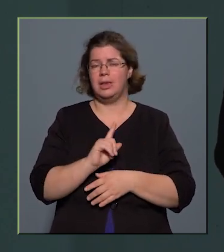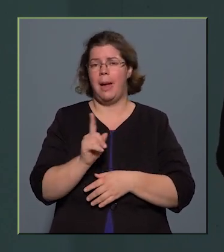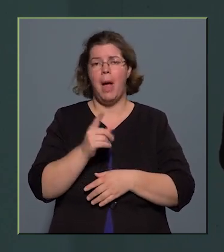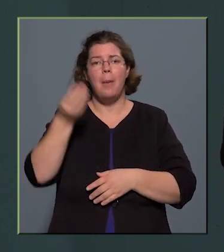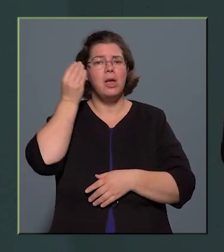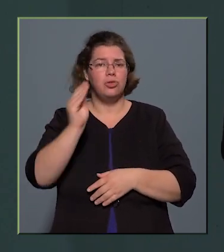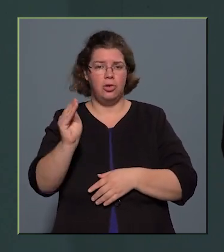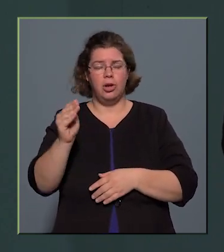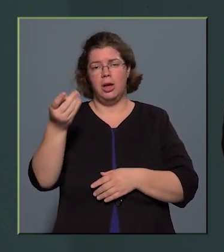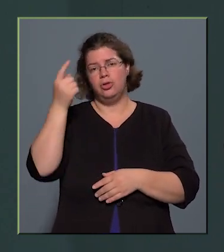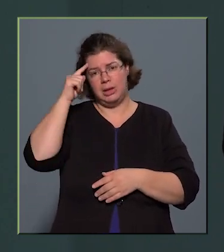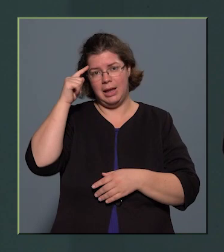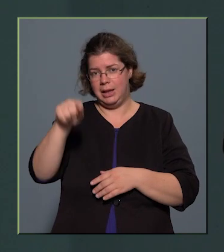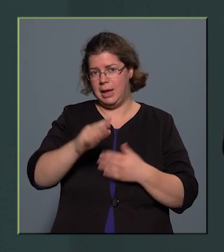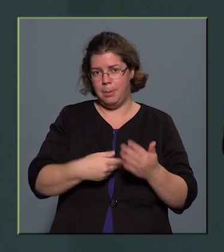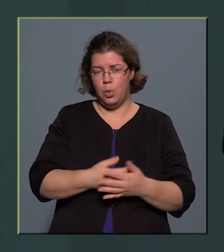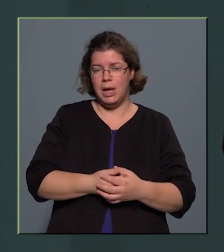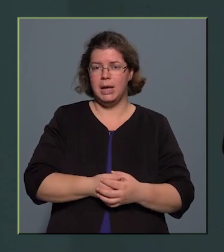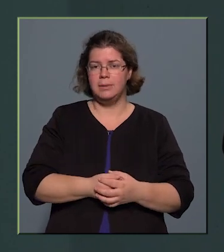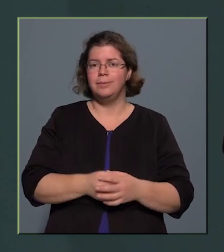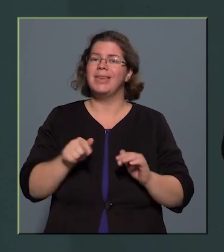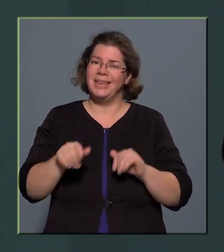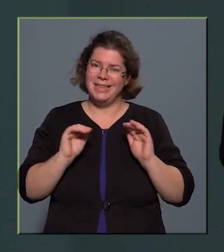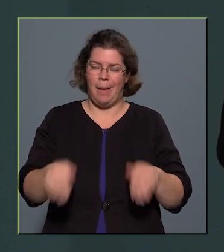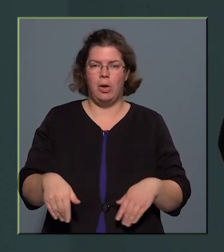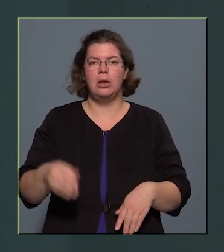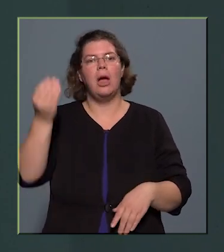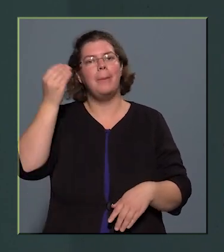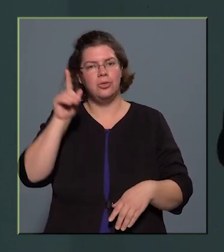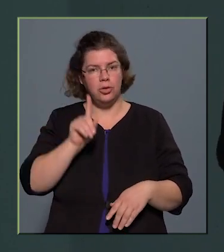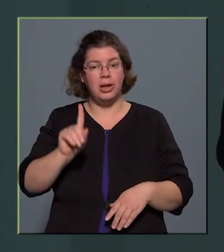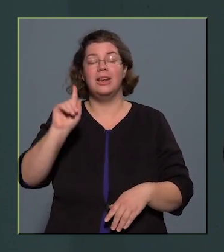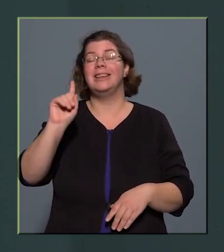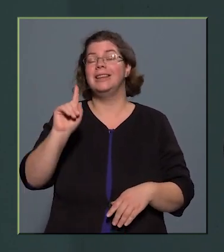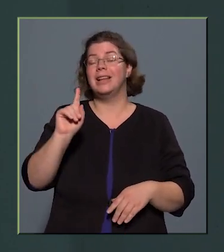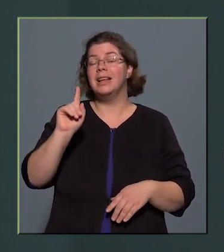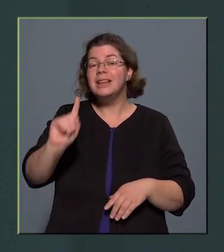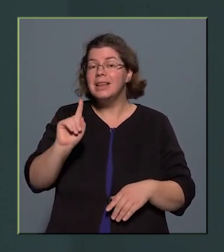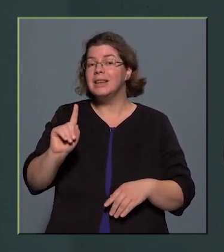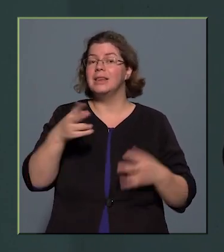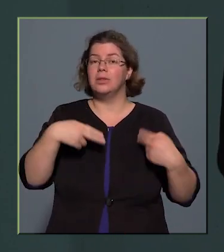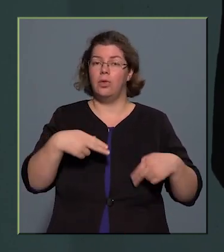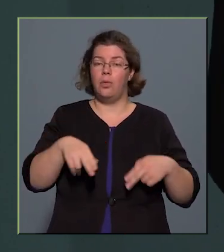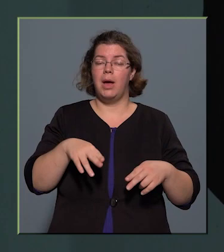intelligencián múlik. Ezt támogatja a mesterséges intelligencia, de ugye nyilván továbbra is